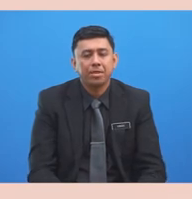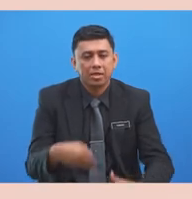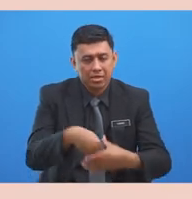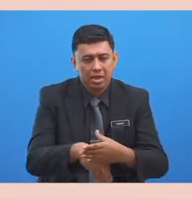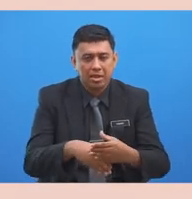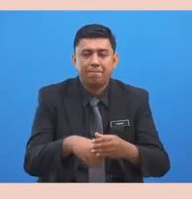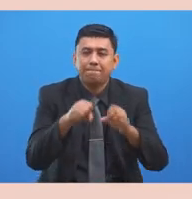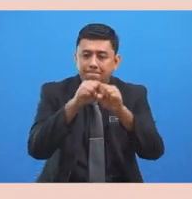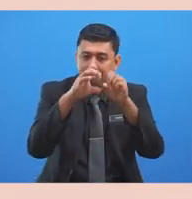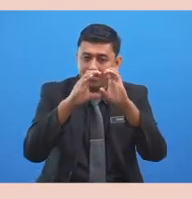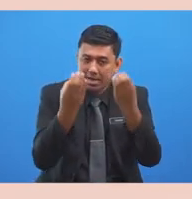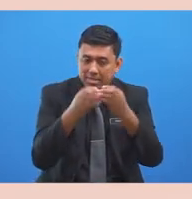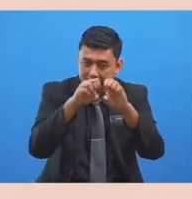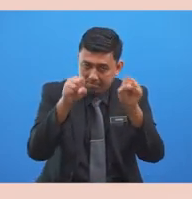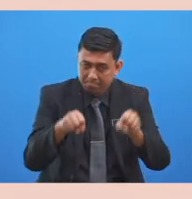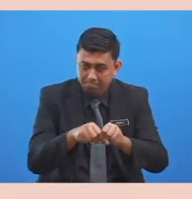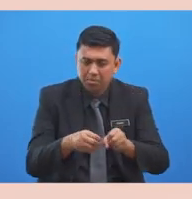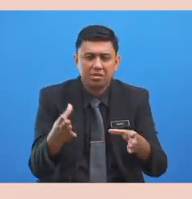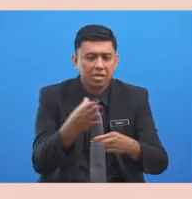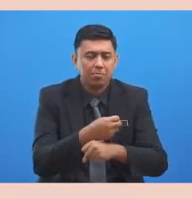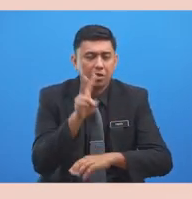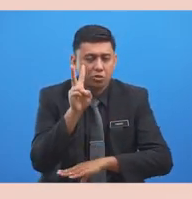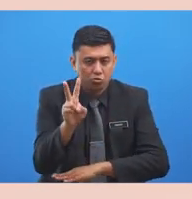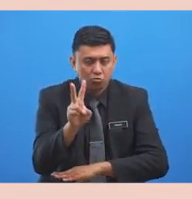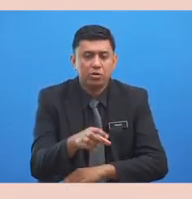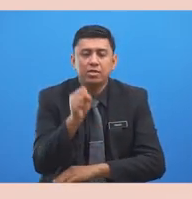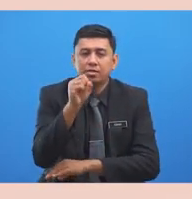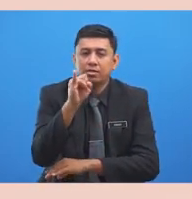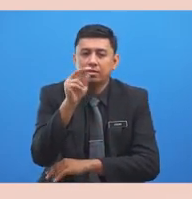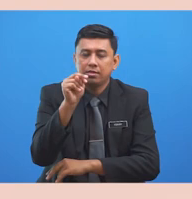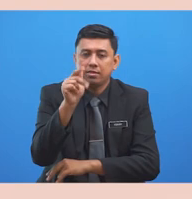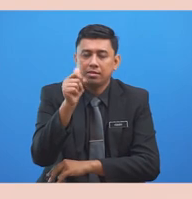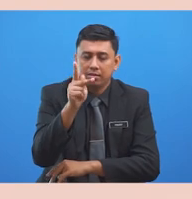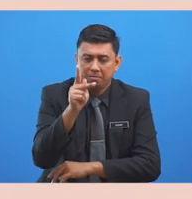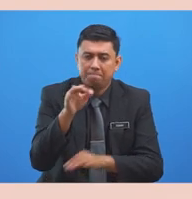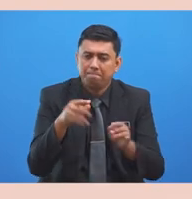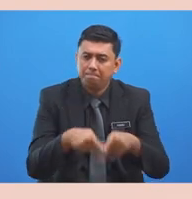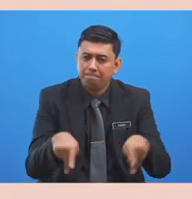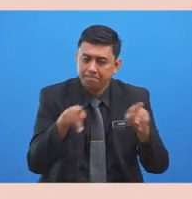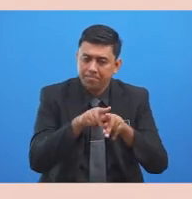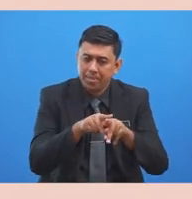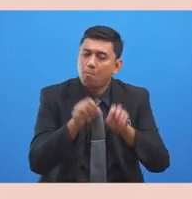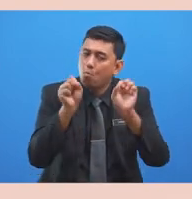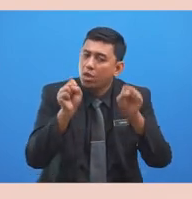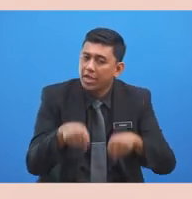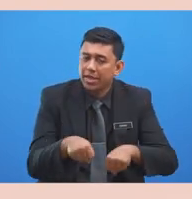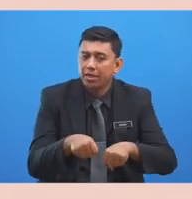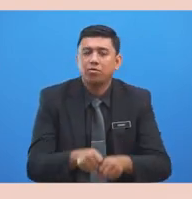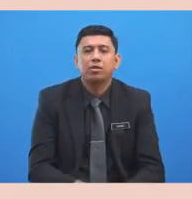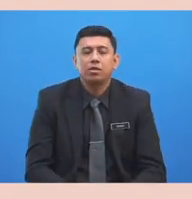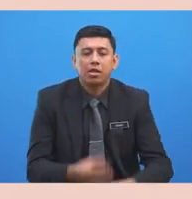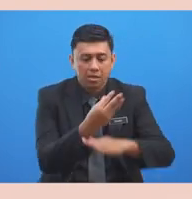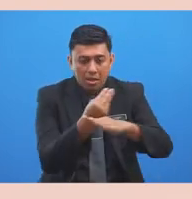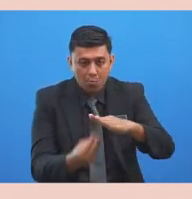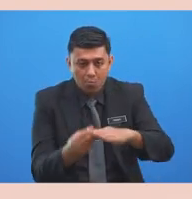kelas sistem ini, terdapat dua sinteks yang penting untuk membolehkan